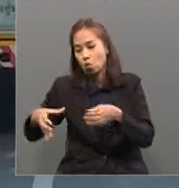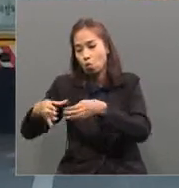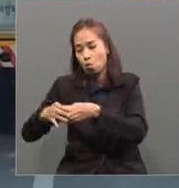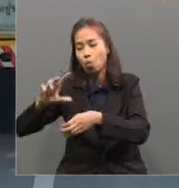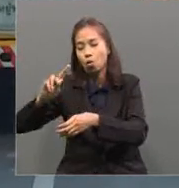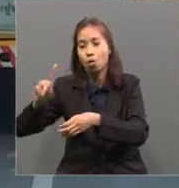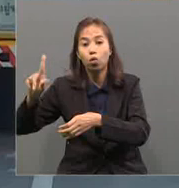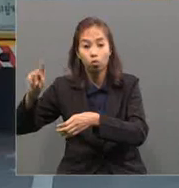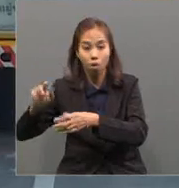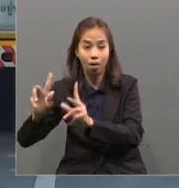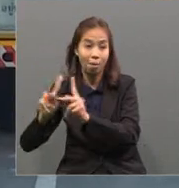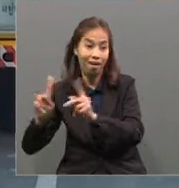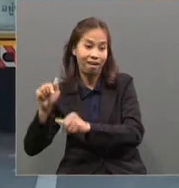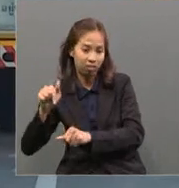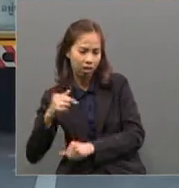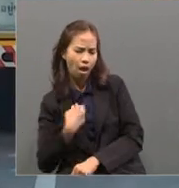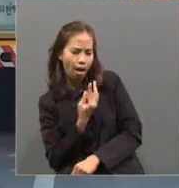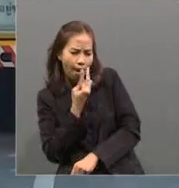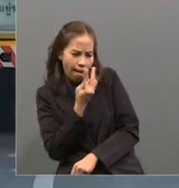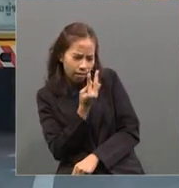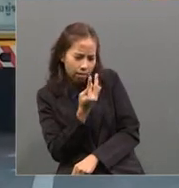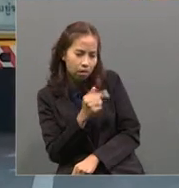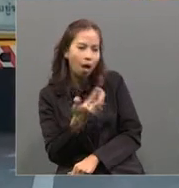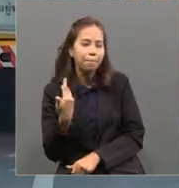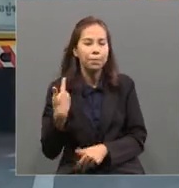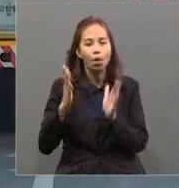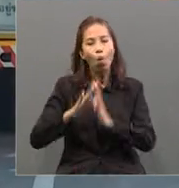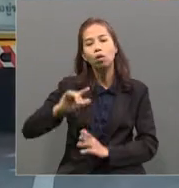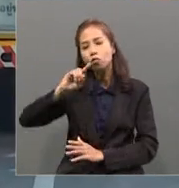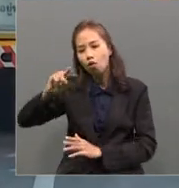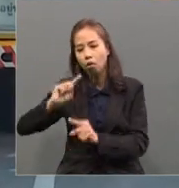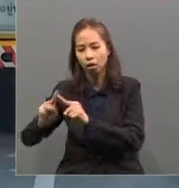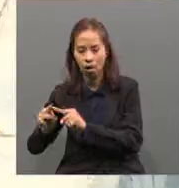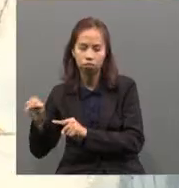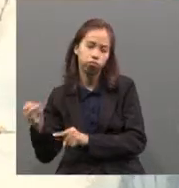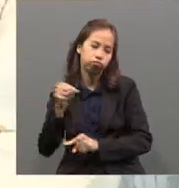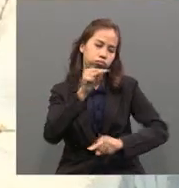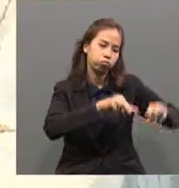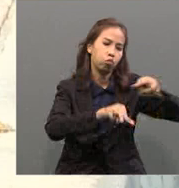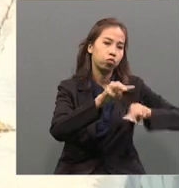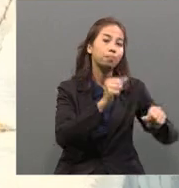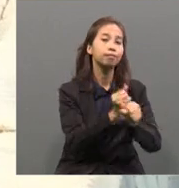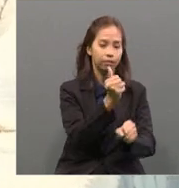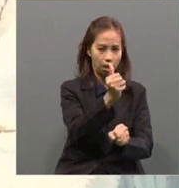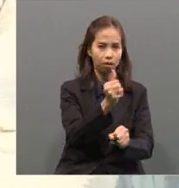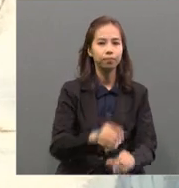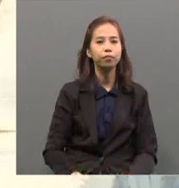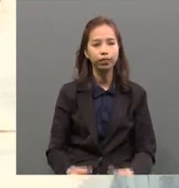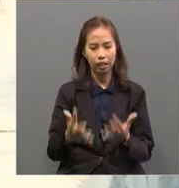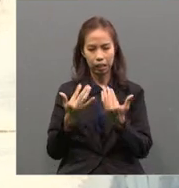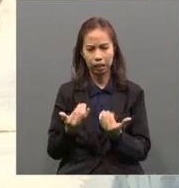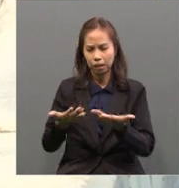ได้รับเรื่องร้องเรียนก็สามารถที่จะเข้าไปตรวจสอบได้ทันทีนะคะโดยนายอิทธิพรบอกได้ว่าหลังการพิจารณานโยบายพรรค